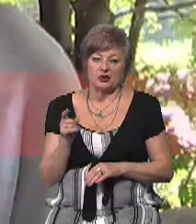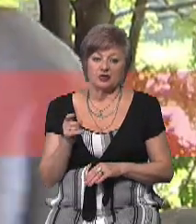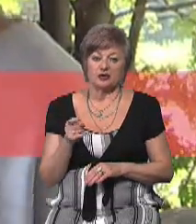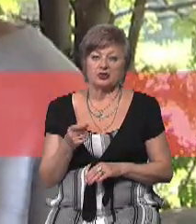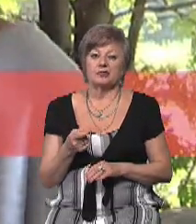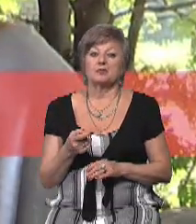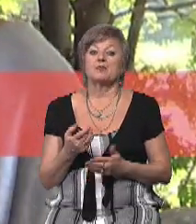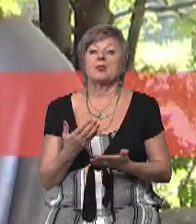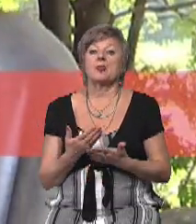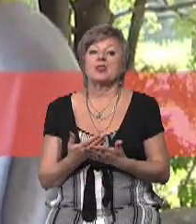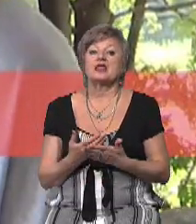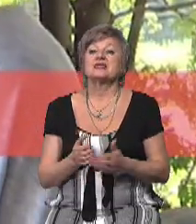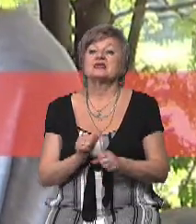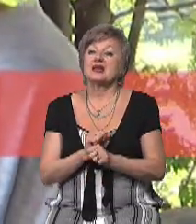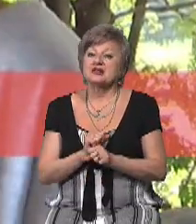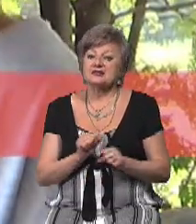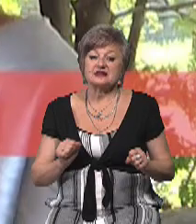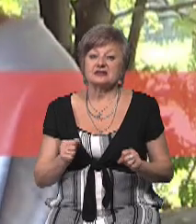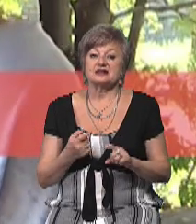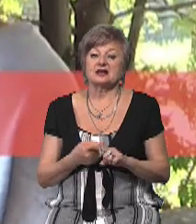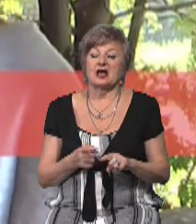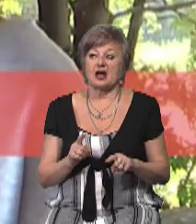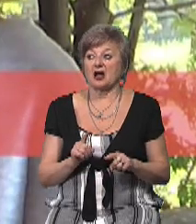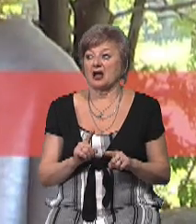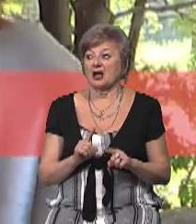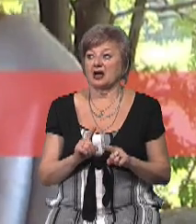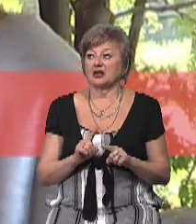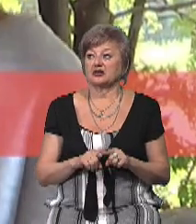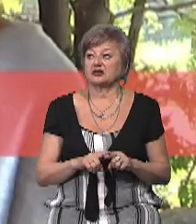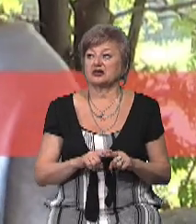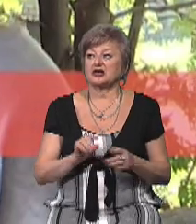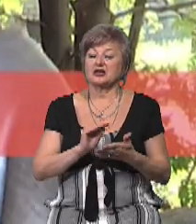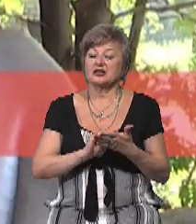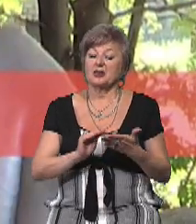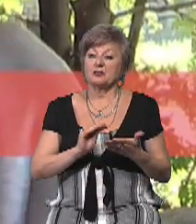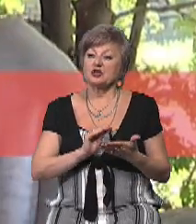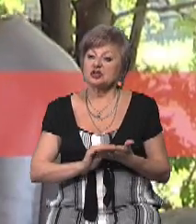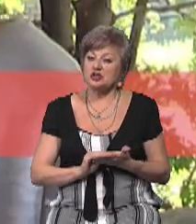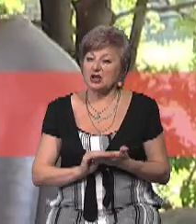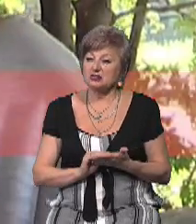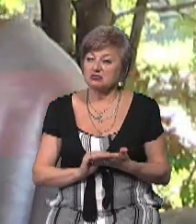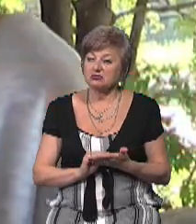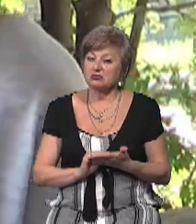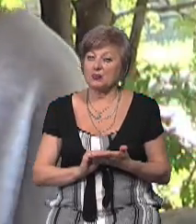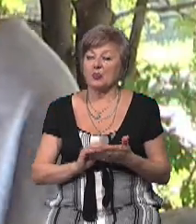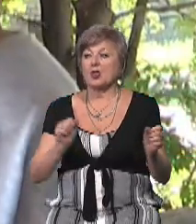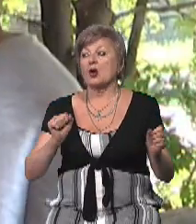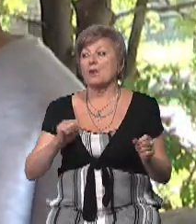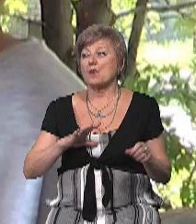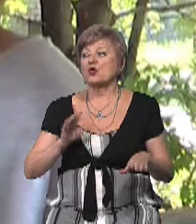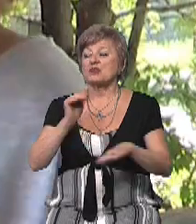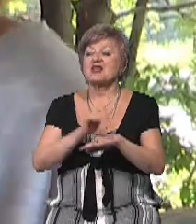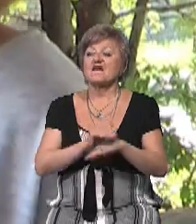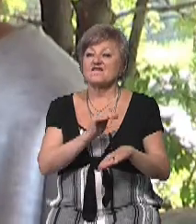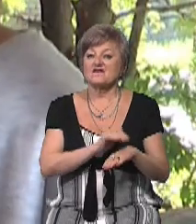люди різні, і не можна всім просто наказати і, як би сказати, думайте так. Та? Люди можуть одні ті самі факти,